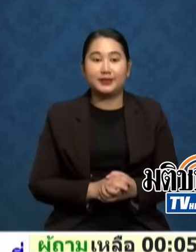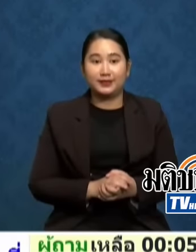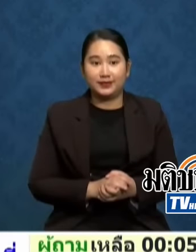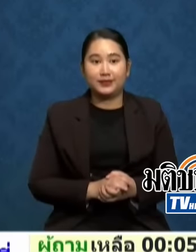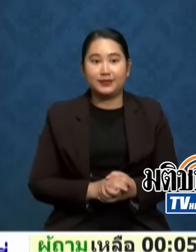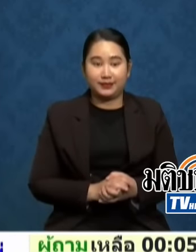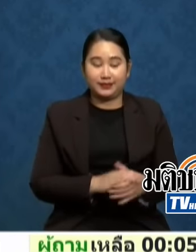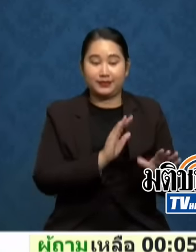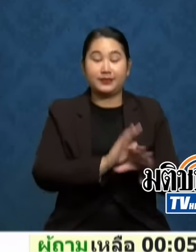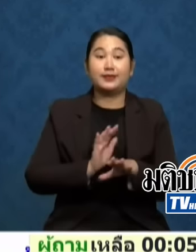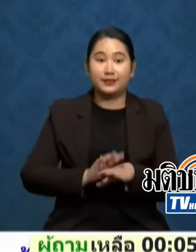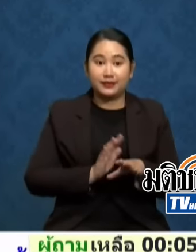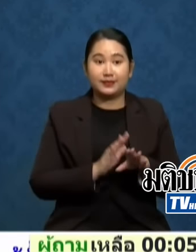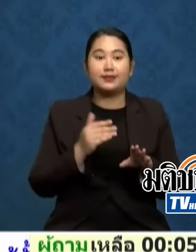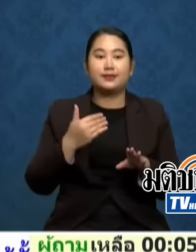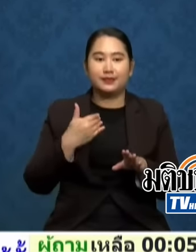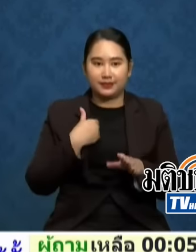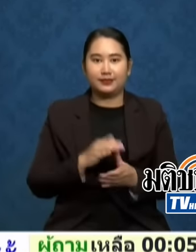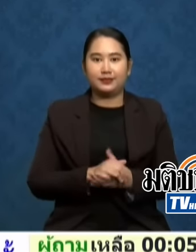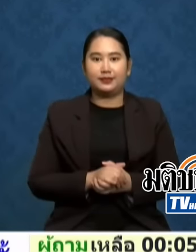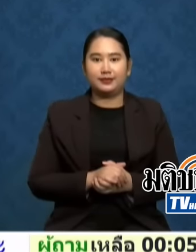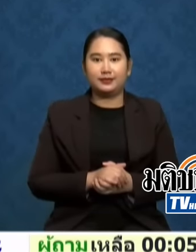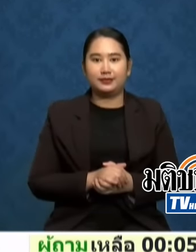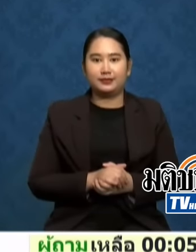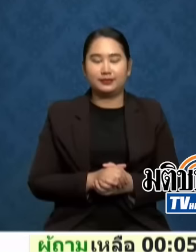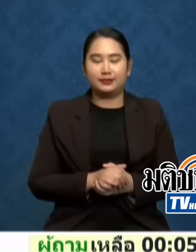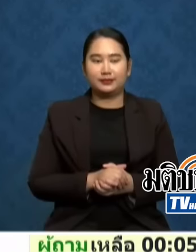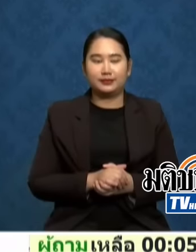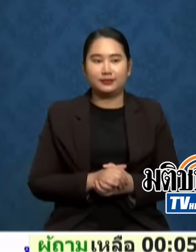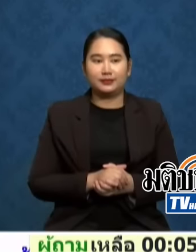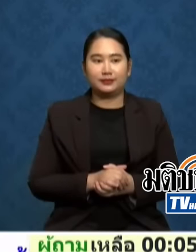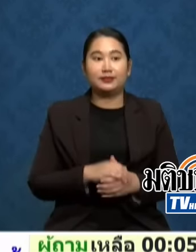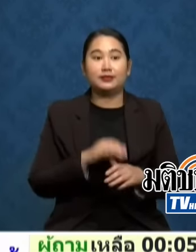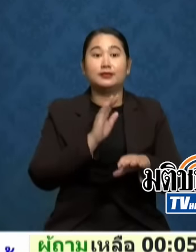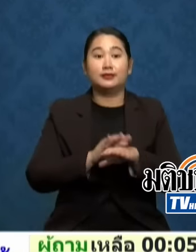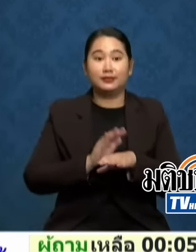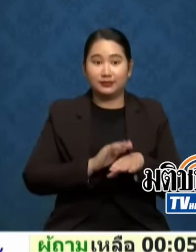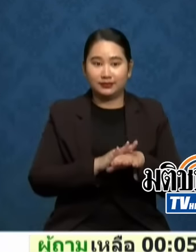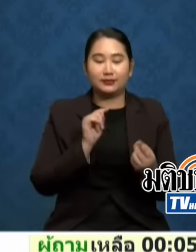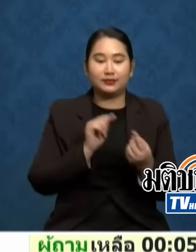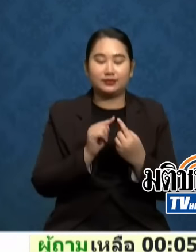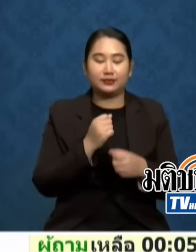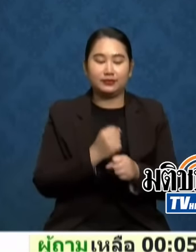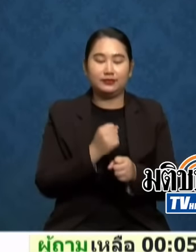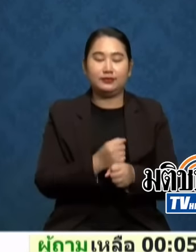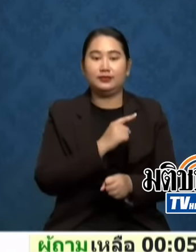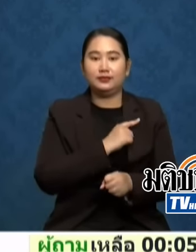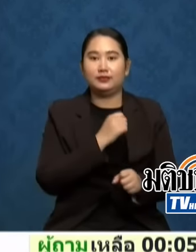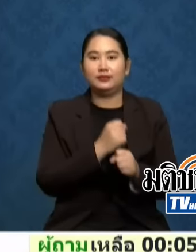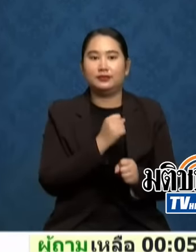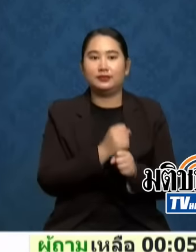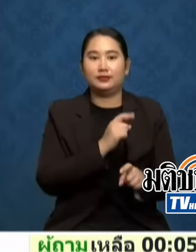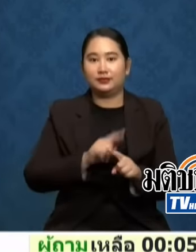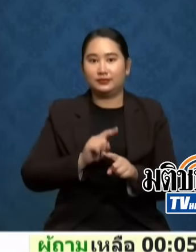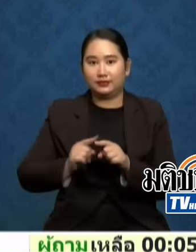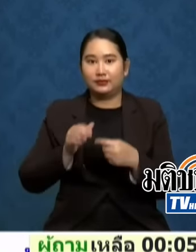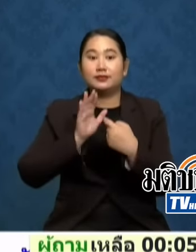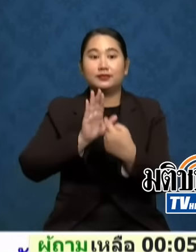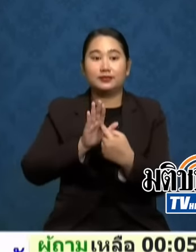ก็แจ้งเตือนออกไปนะครับซึ่งตามปกติแล้วเนี่ยมันก็แจ้งเตือนผ่านไปยังหน่วยงานต่างๆที่เป็นหน่วยปฏิบัติอย่